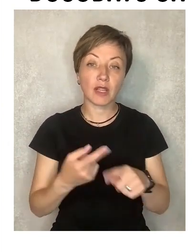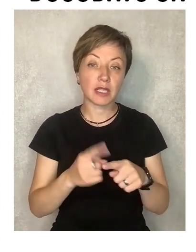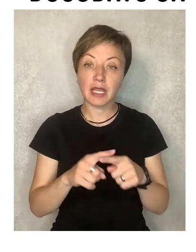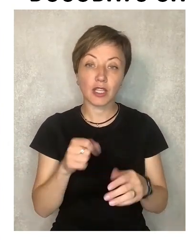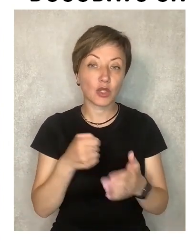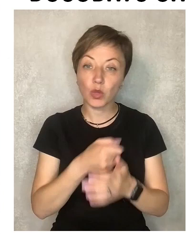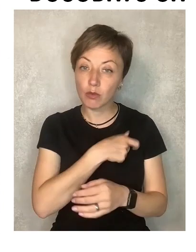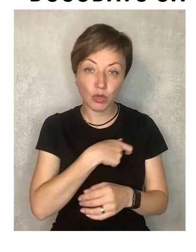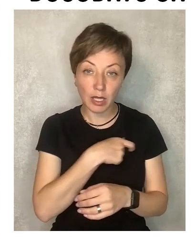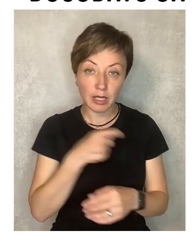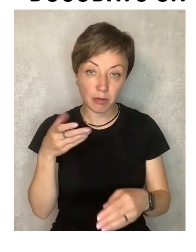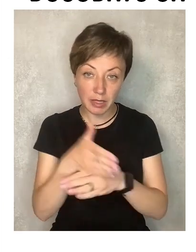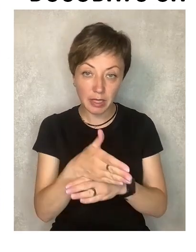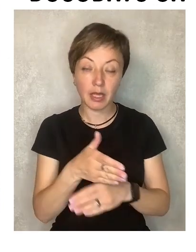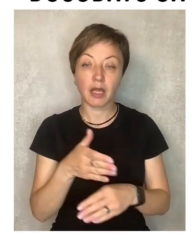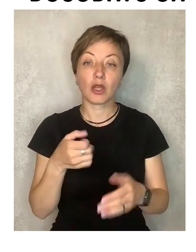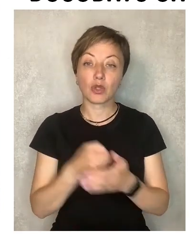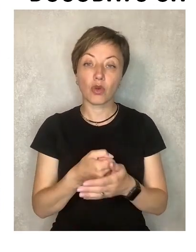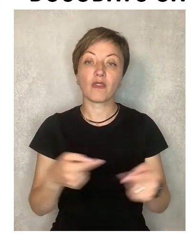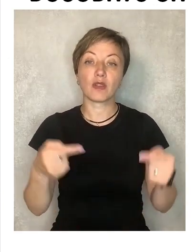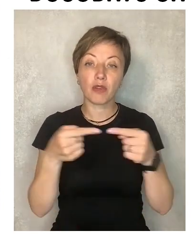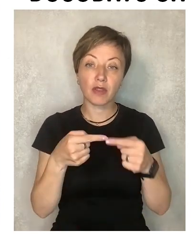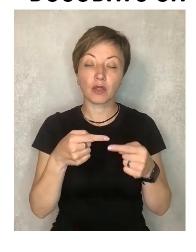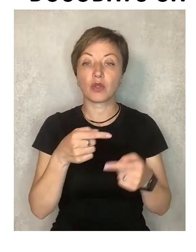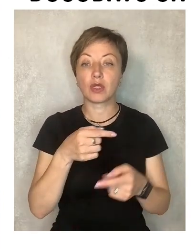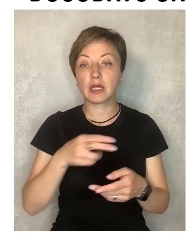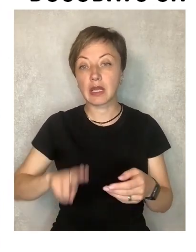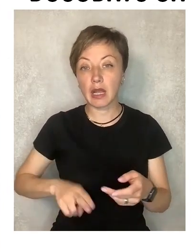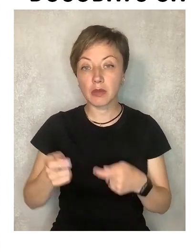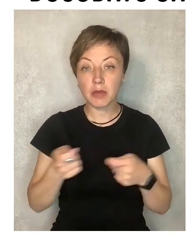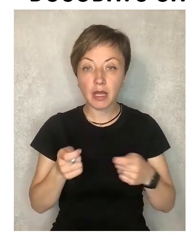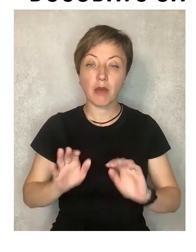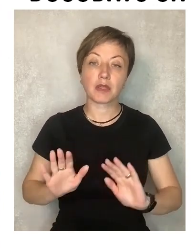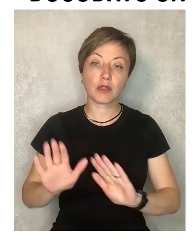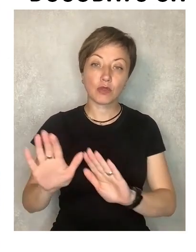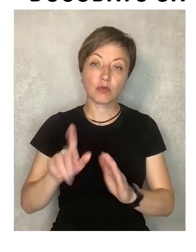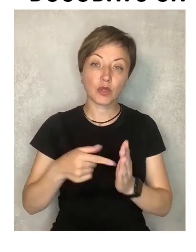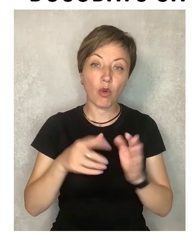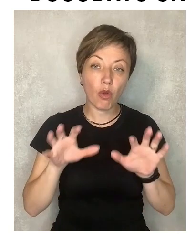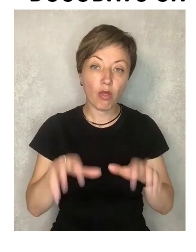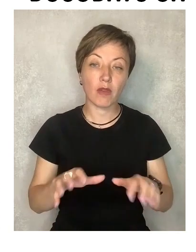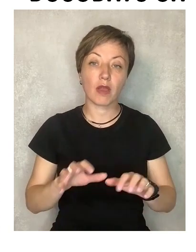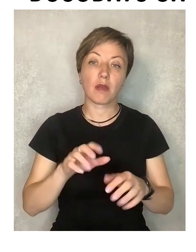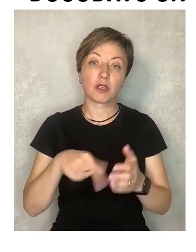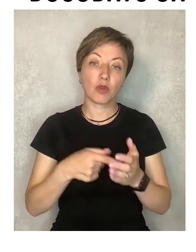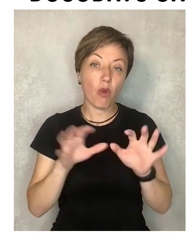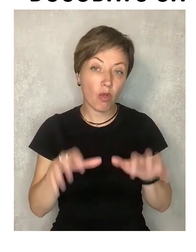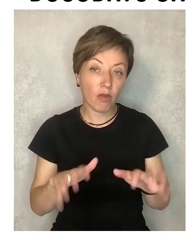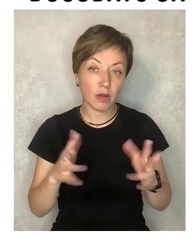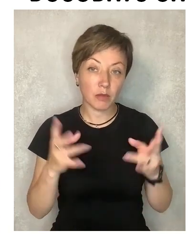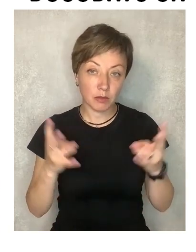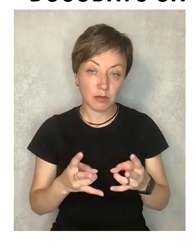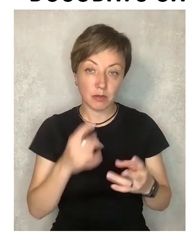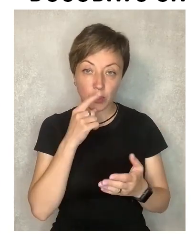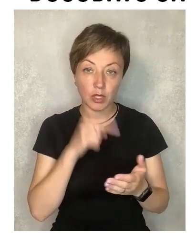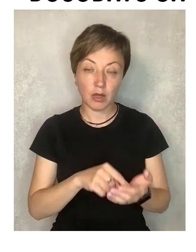йти. Це треба йти до відповідного директора департаменту, заступника міського голови, якщо раптом потрапите.